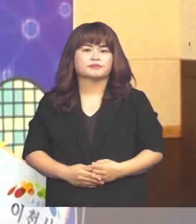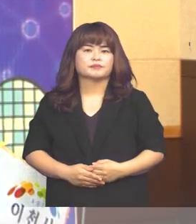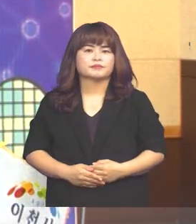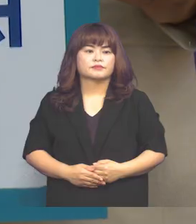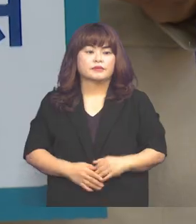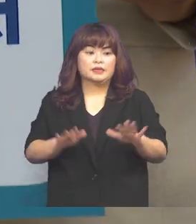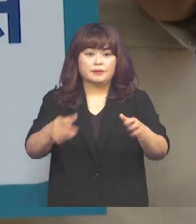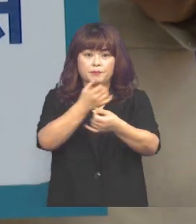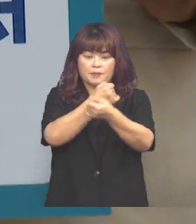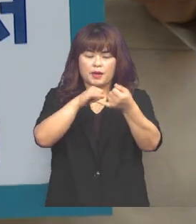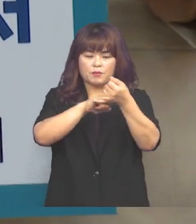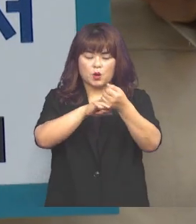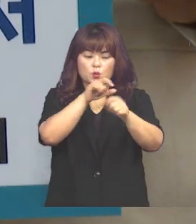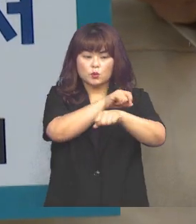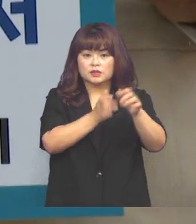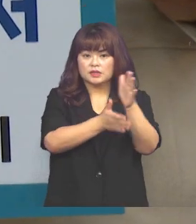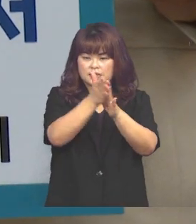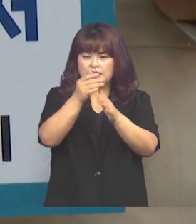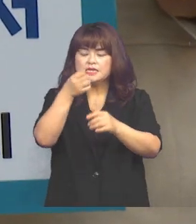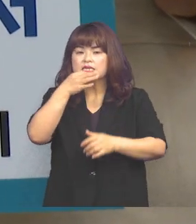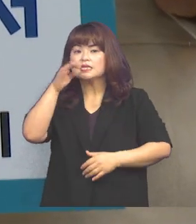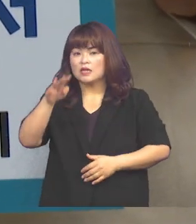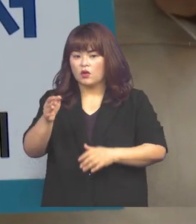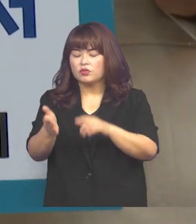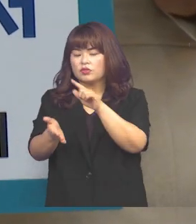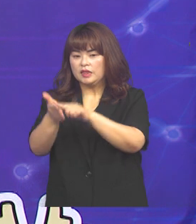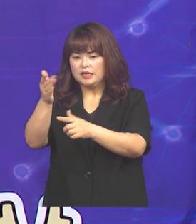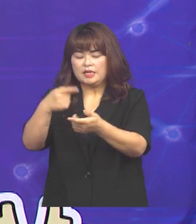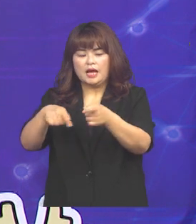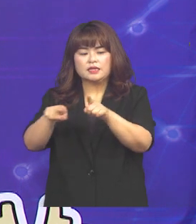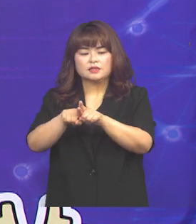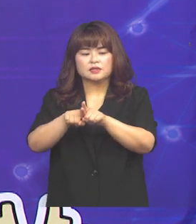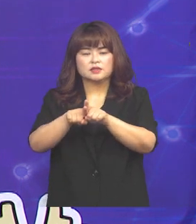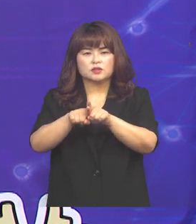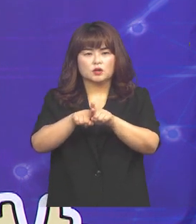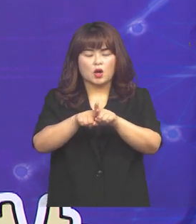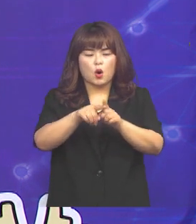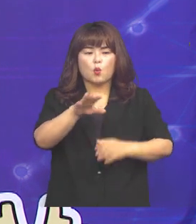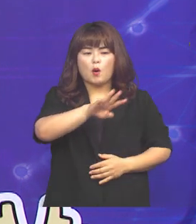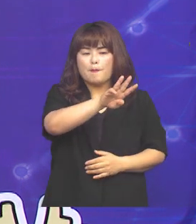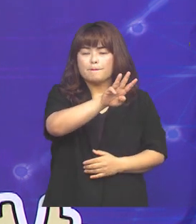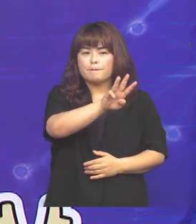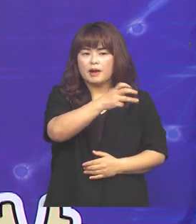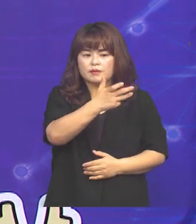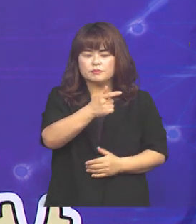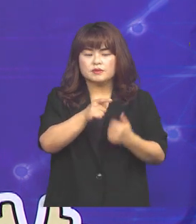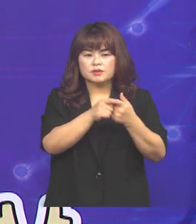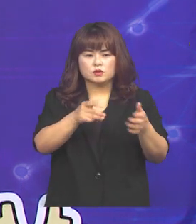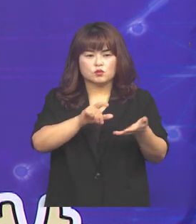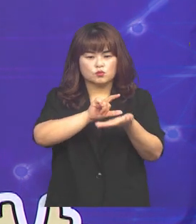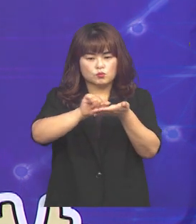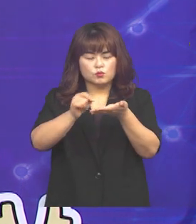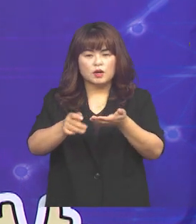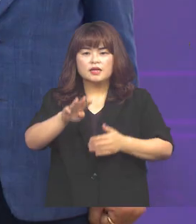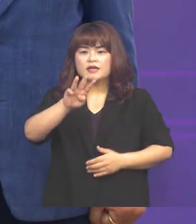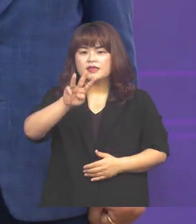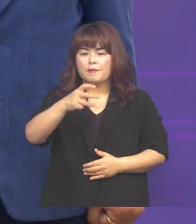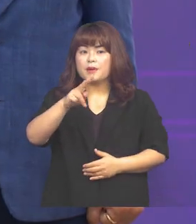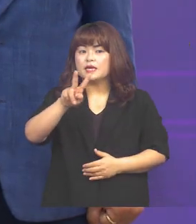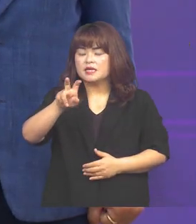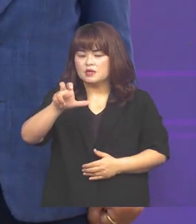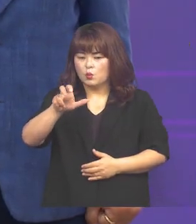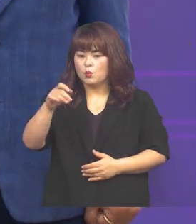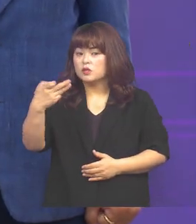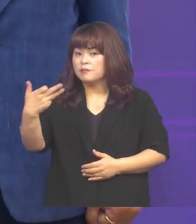위해서입니다. 협약에 따라 용인특례시와 이천시는 국지도 84호선과 지방도 318호선,